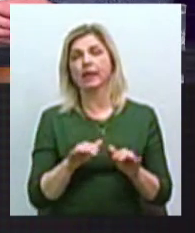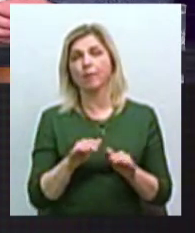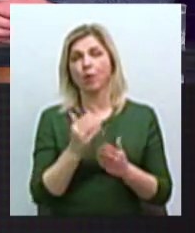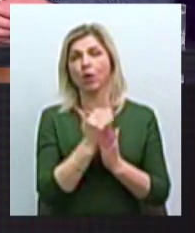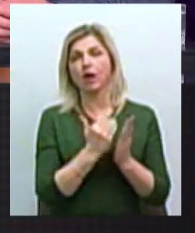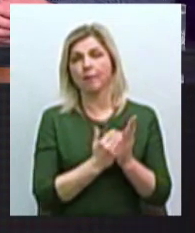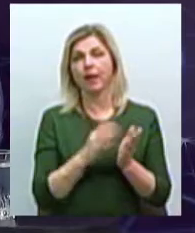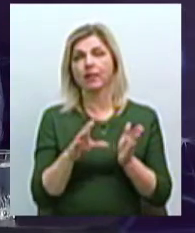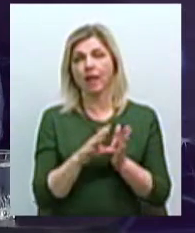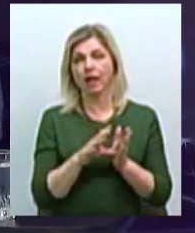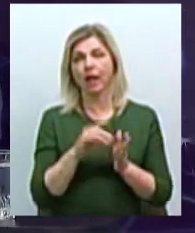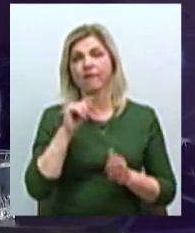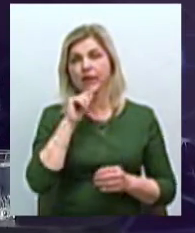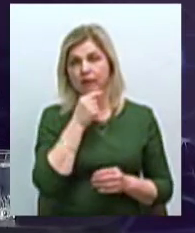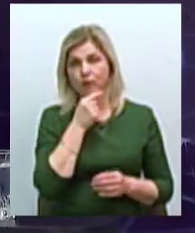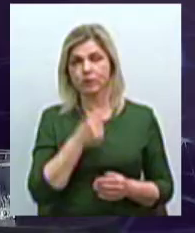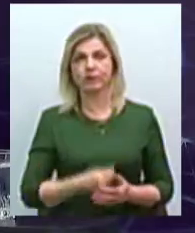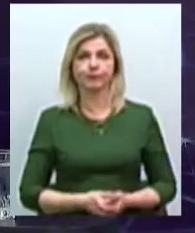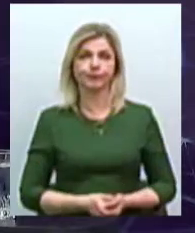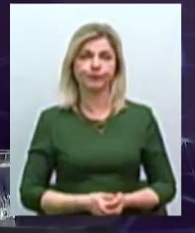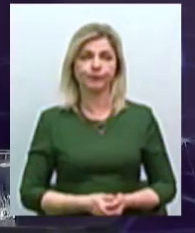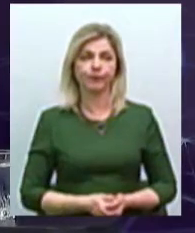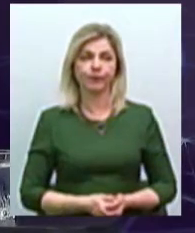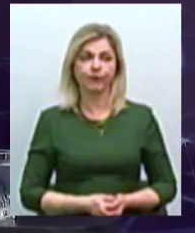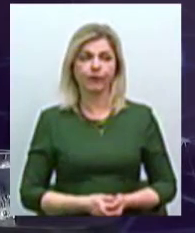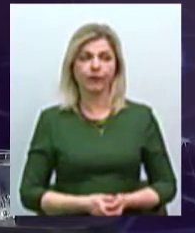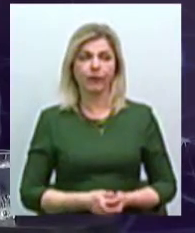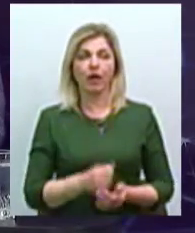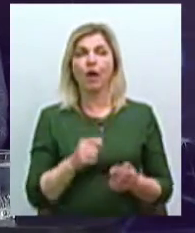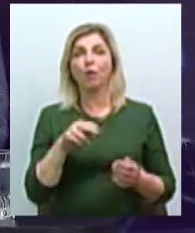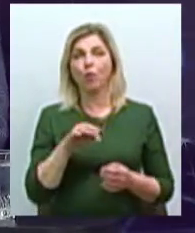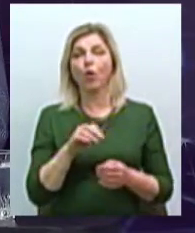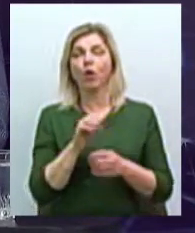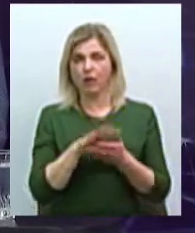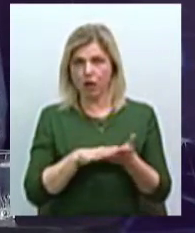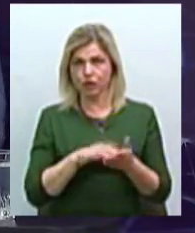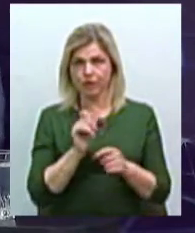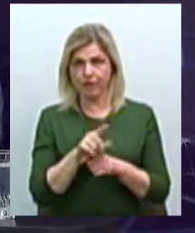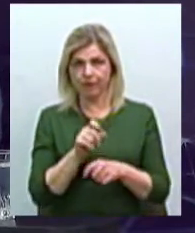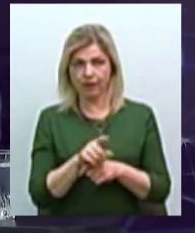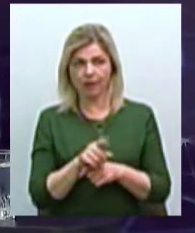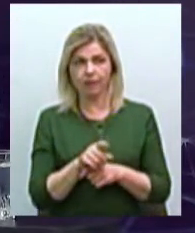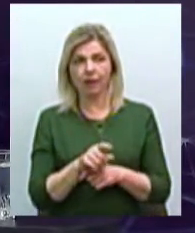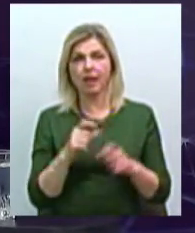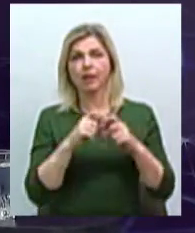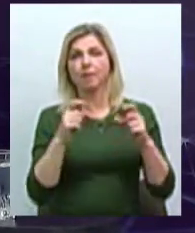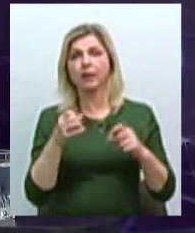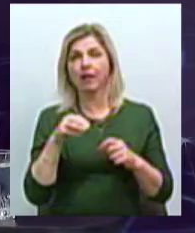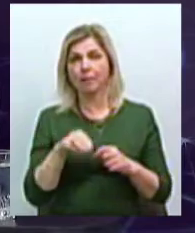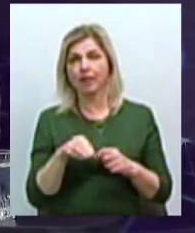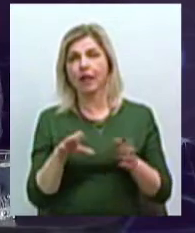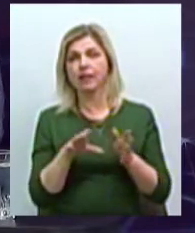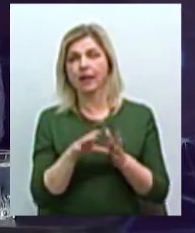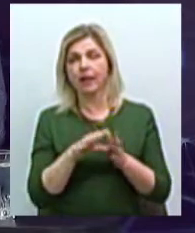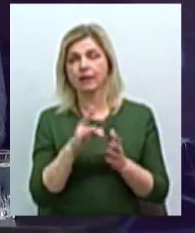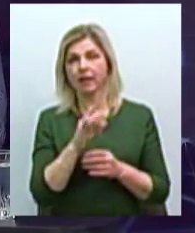з енергоефективності. Відповідно до подальших завдань Департаменту енергетики, бо